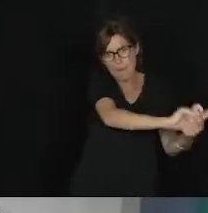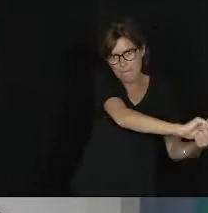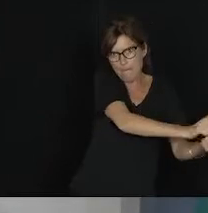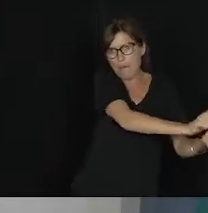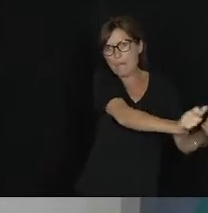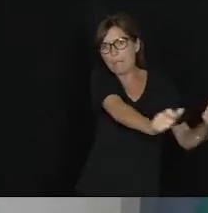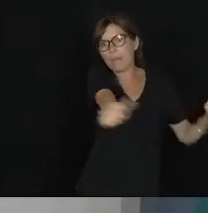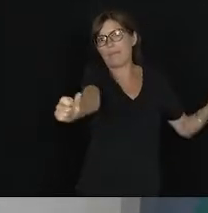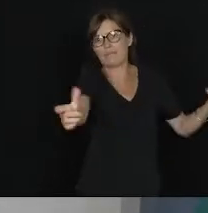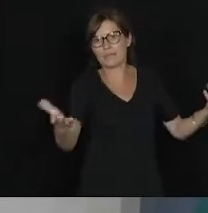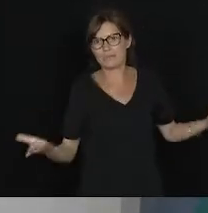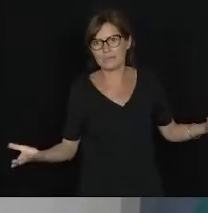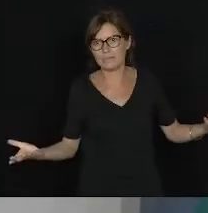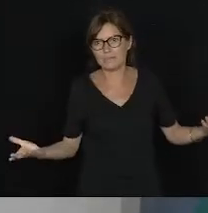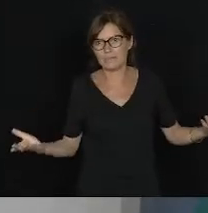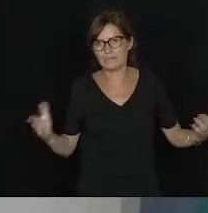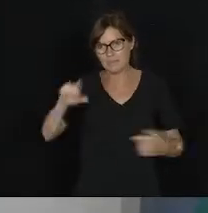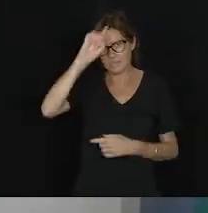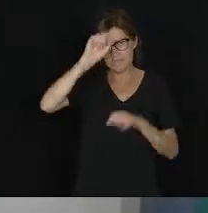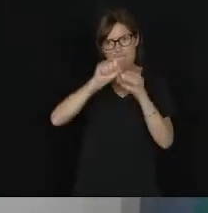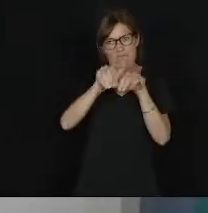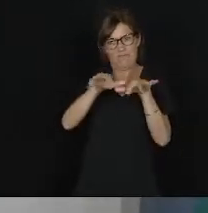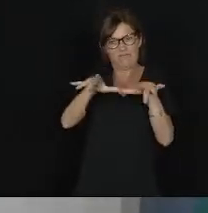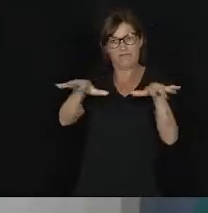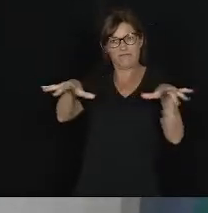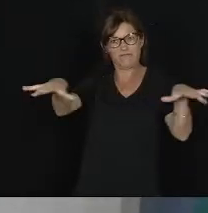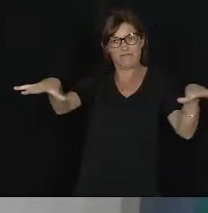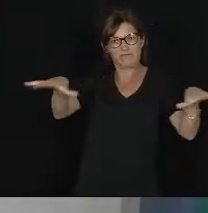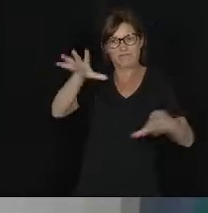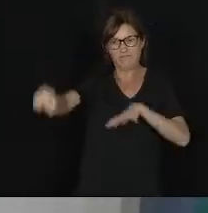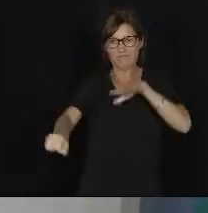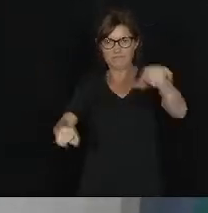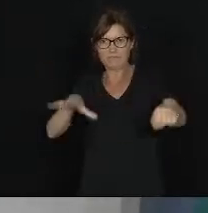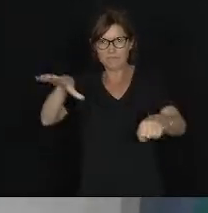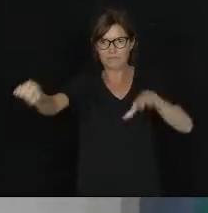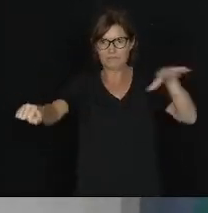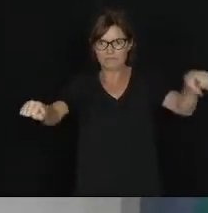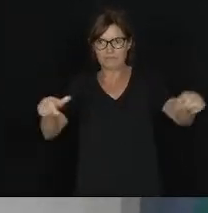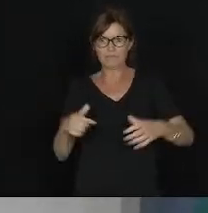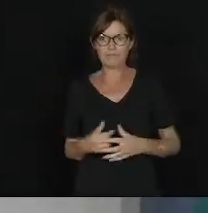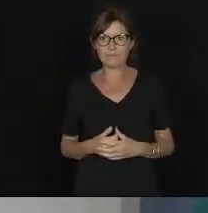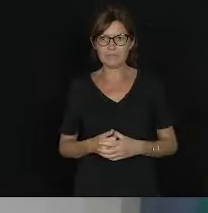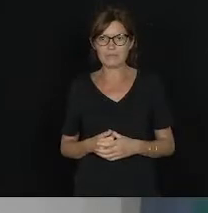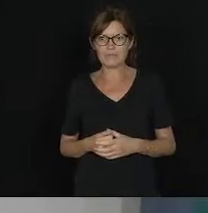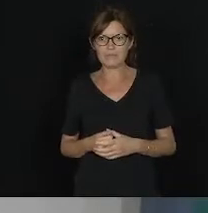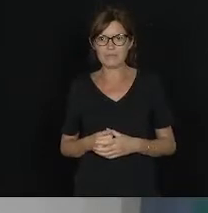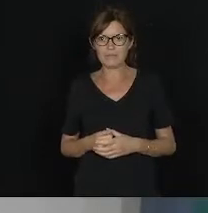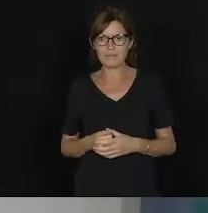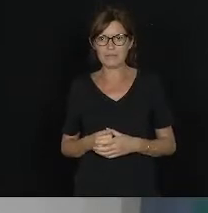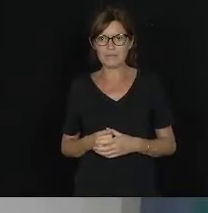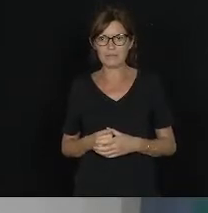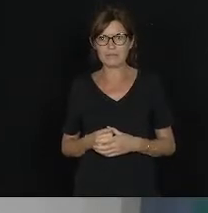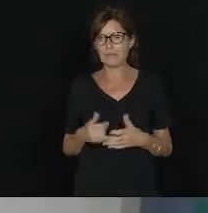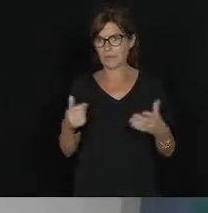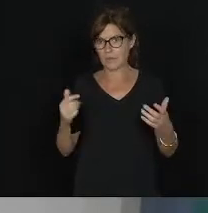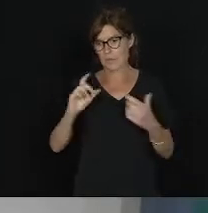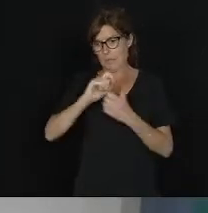vont mettre en place ces plans de germanisation qui vont conduire à des